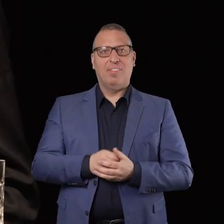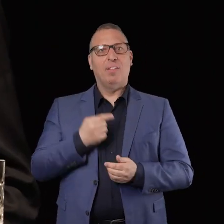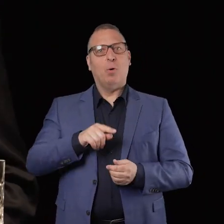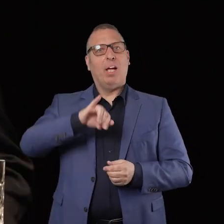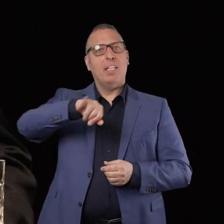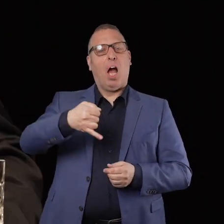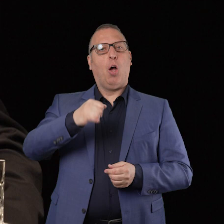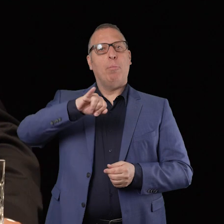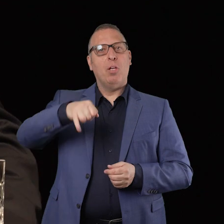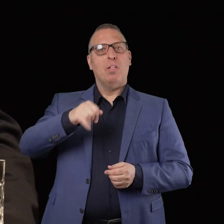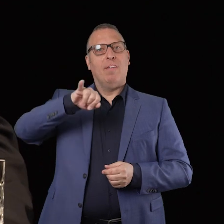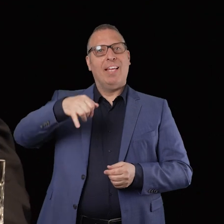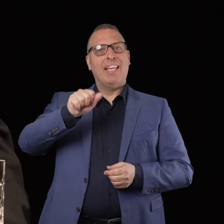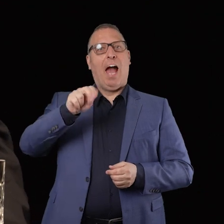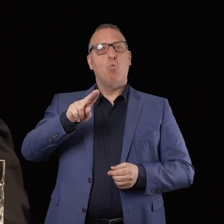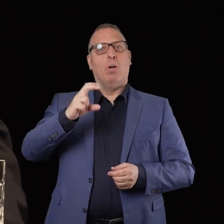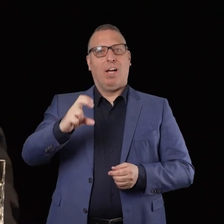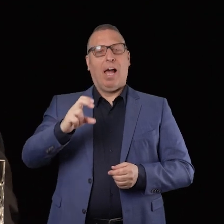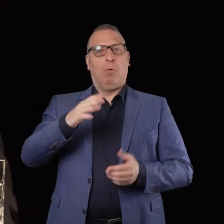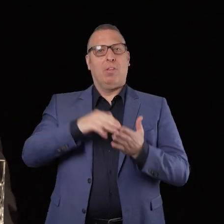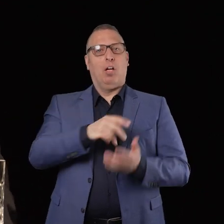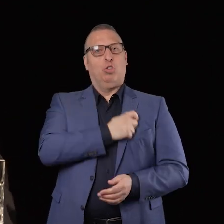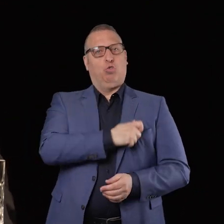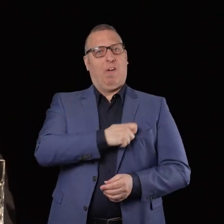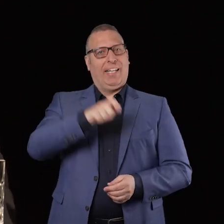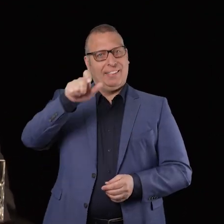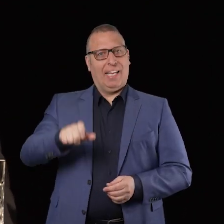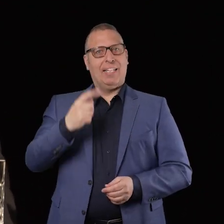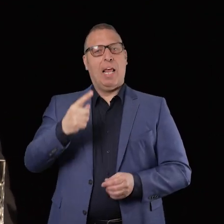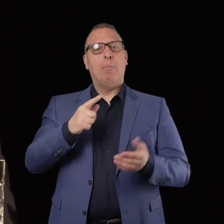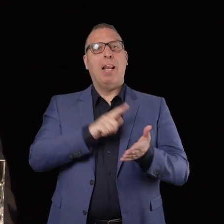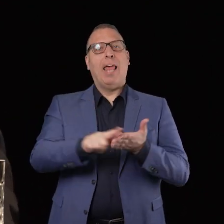Und mit Jakob Josef Jauch hat ja auch ein Schweizer die